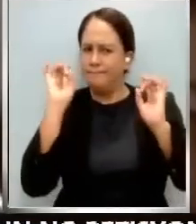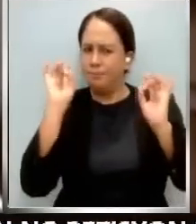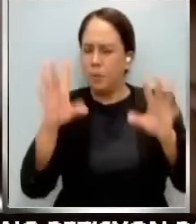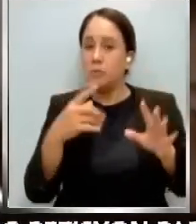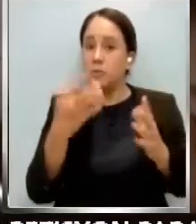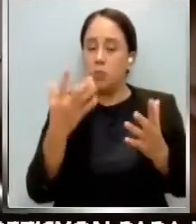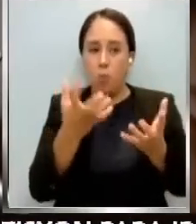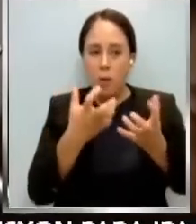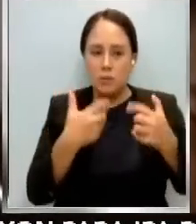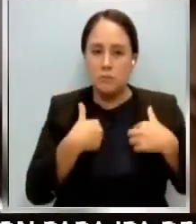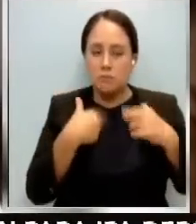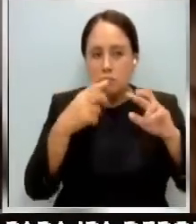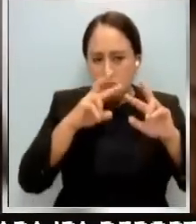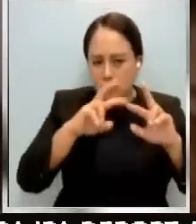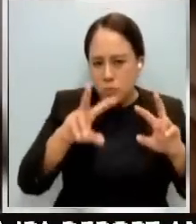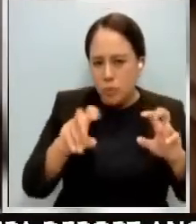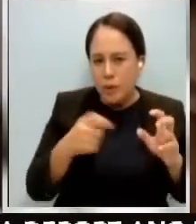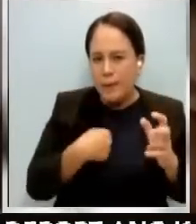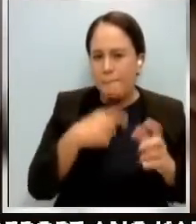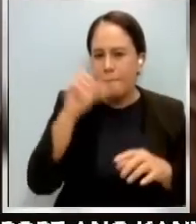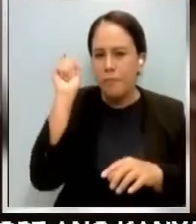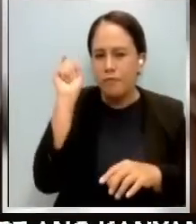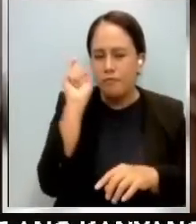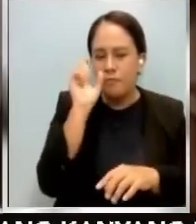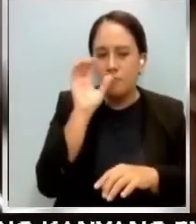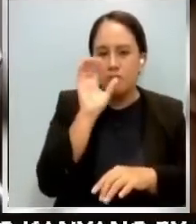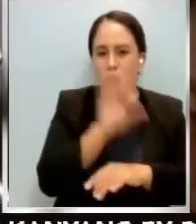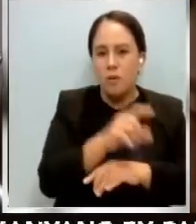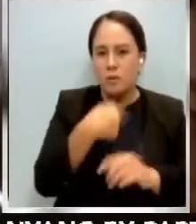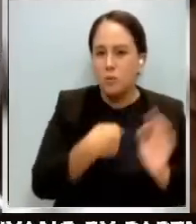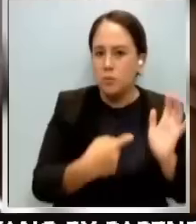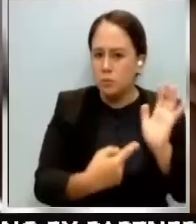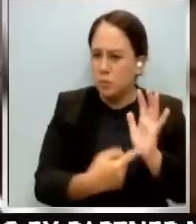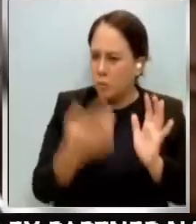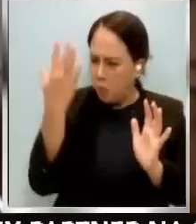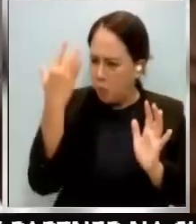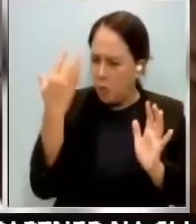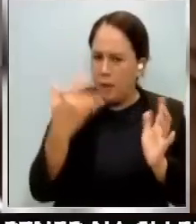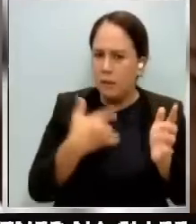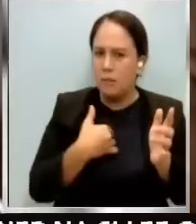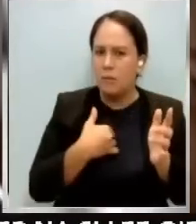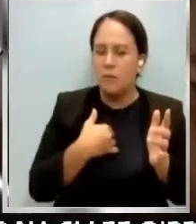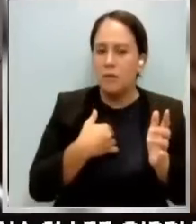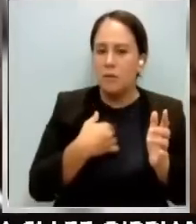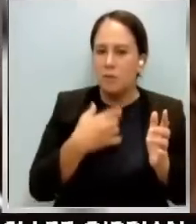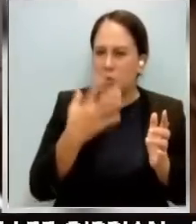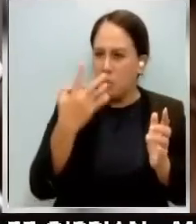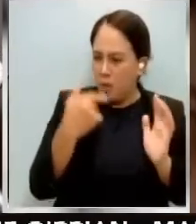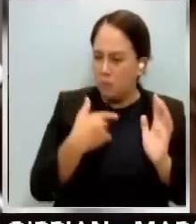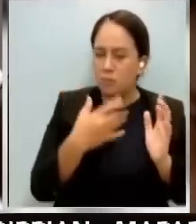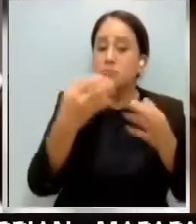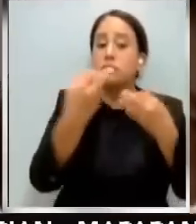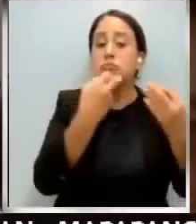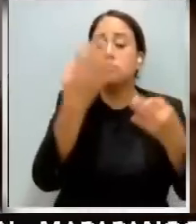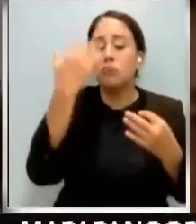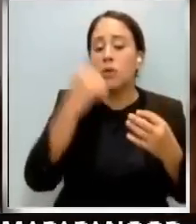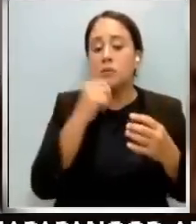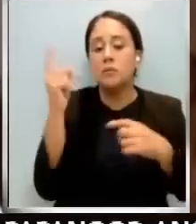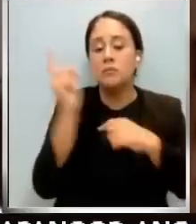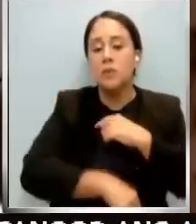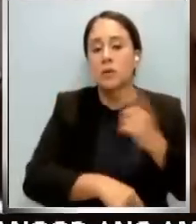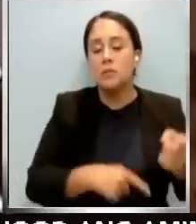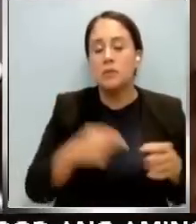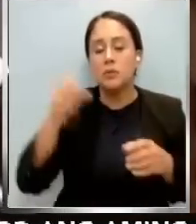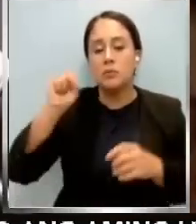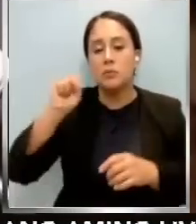at i-compel sila no, to show cause bakit hindi sila dapat parusahan ng ating korte sa